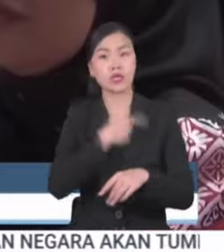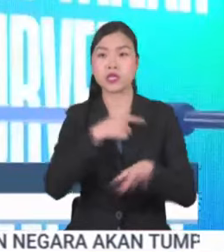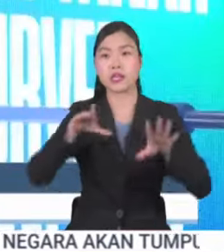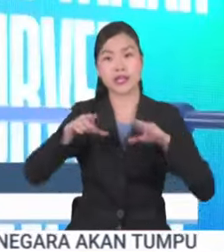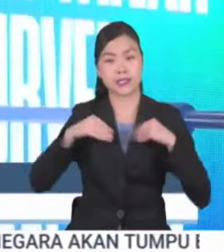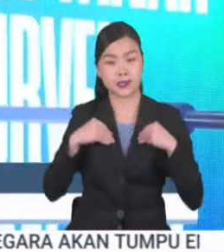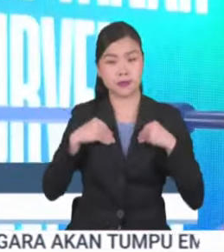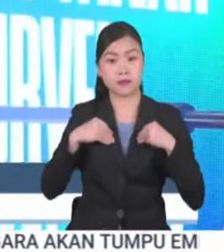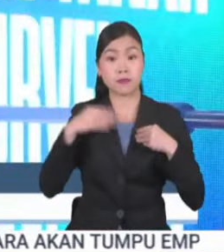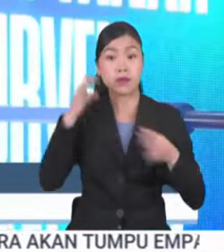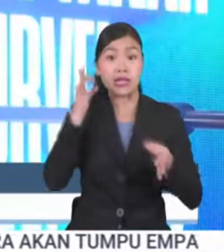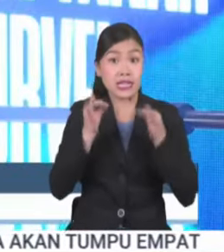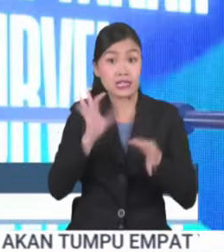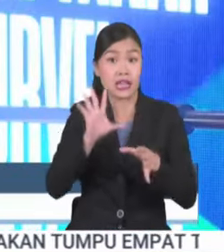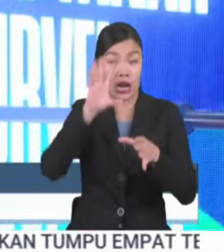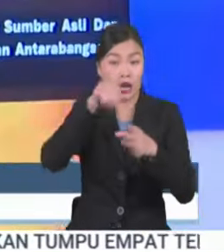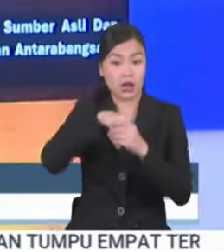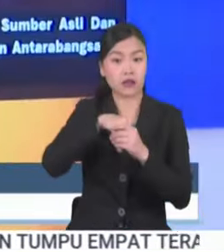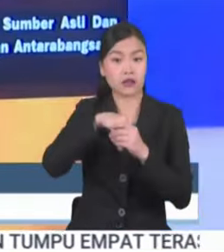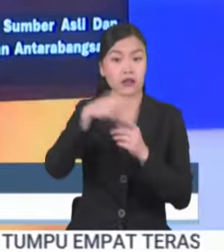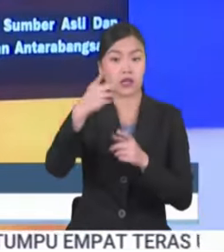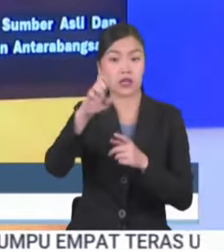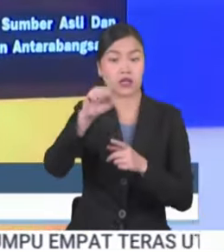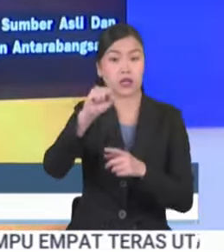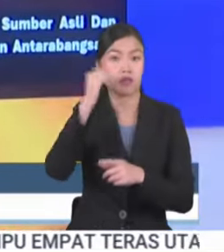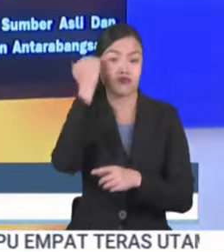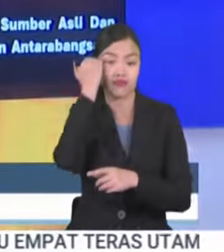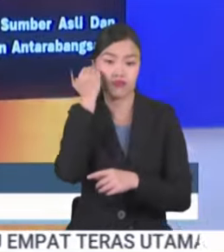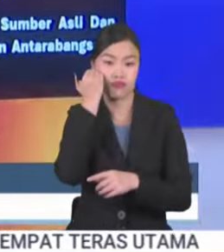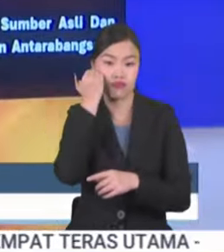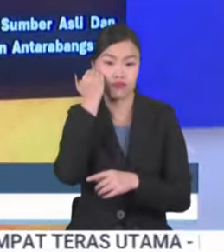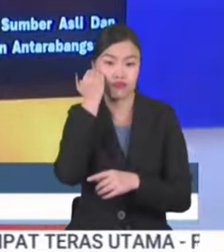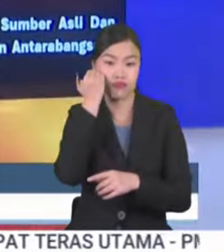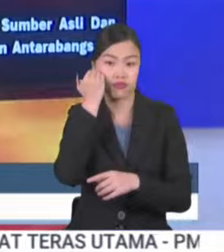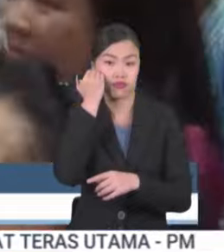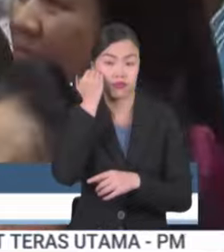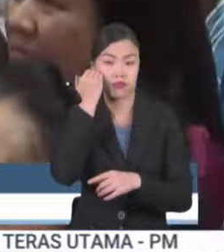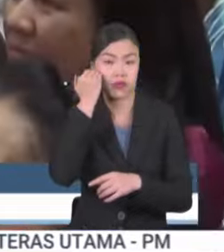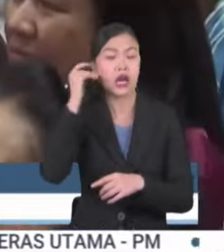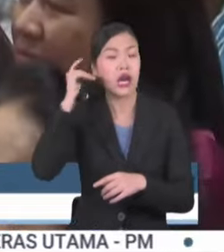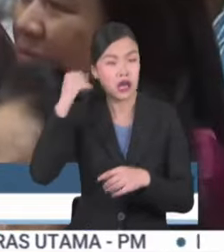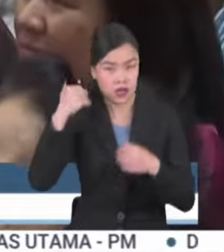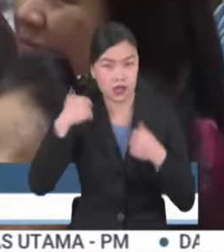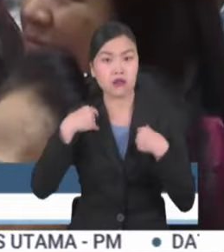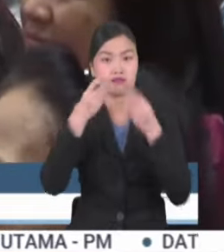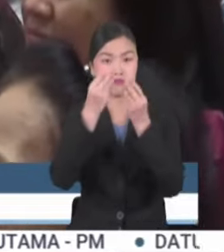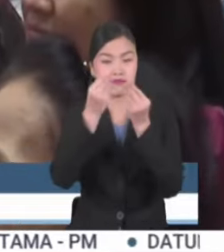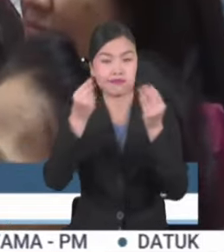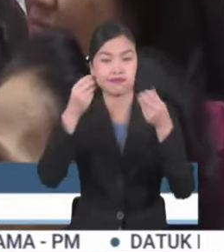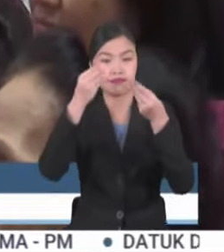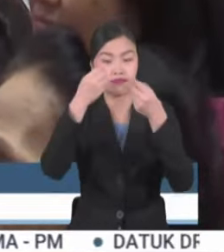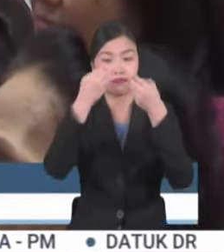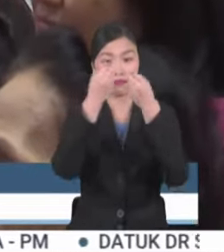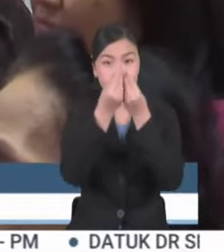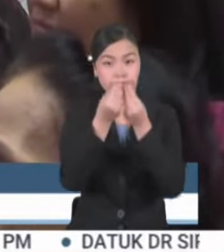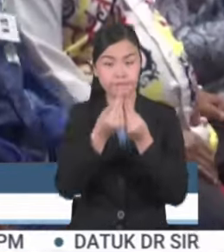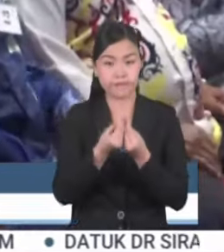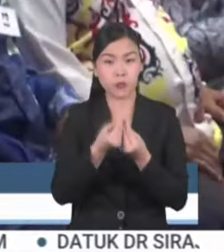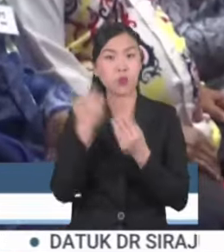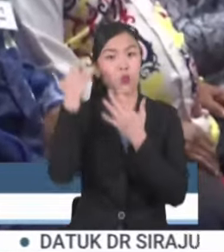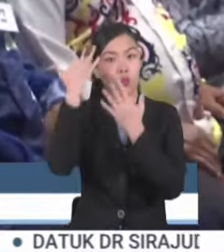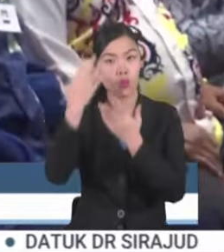Kalau ia terlibat dengan mahkamah, saya arahkan kerja-kerja penyukatan jangan. Kita tunggu